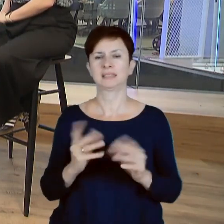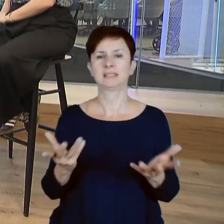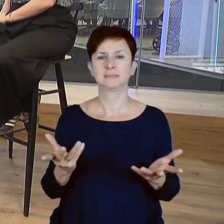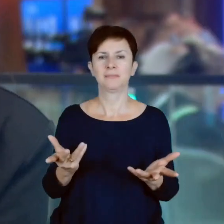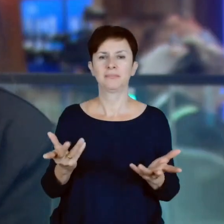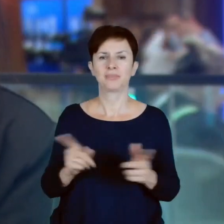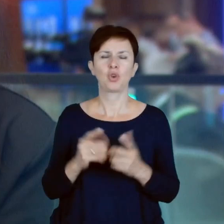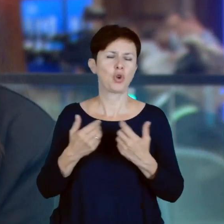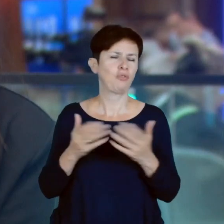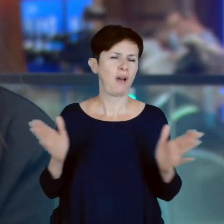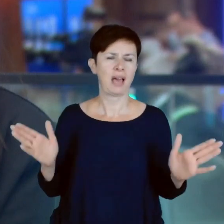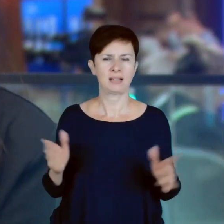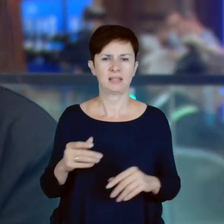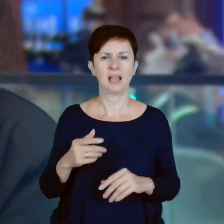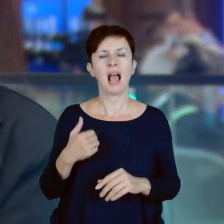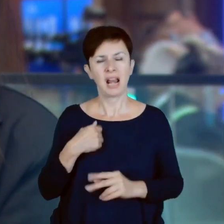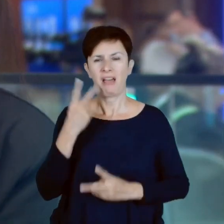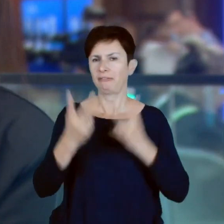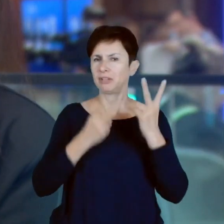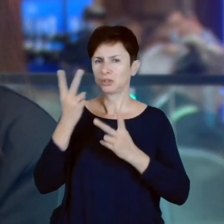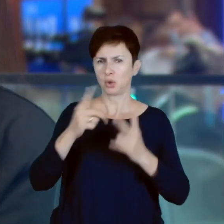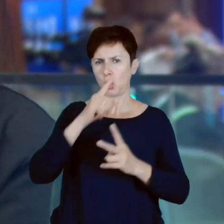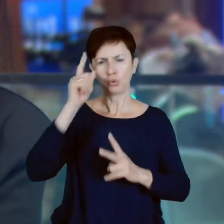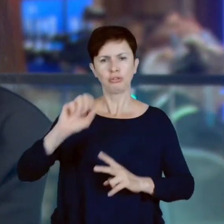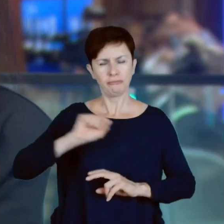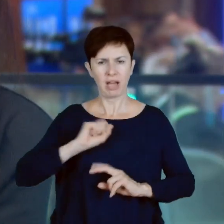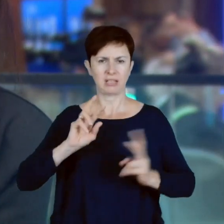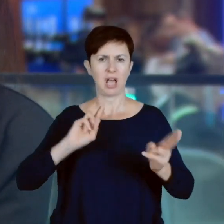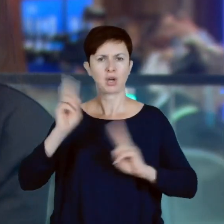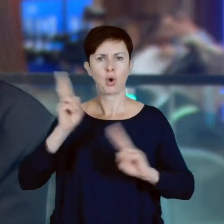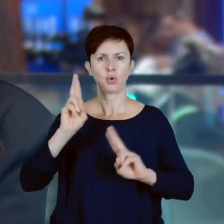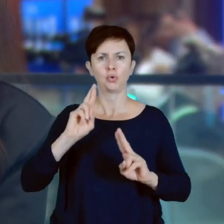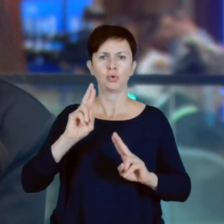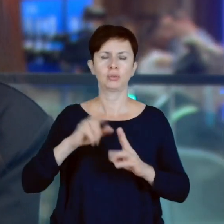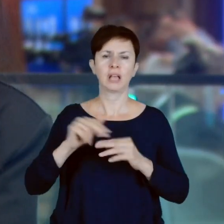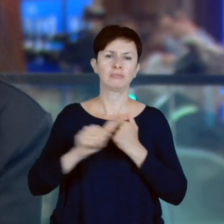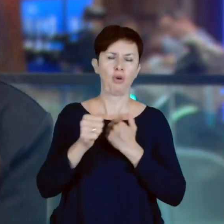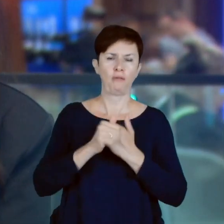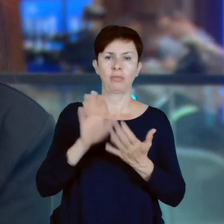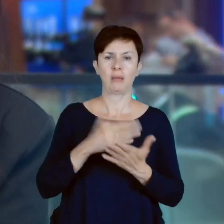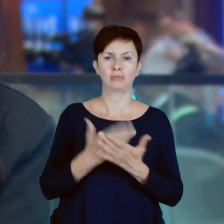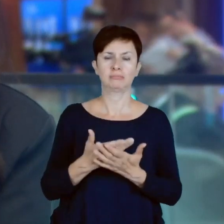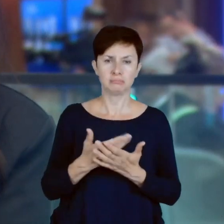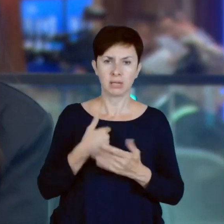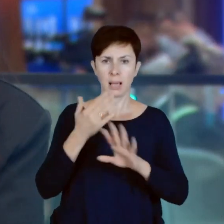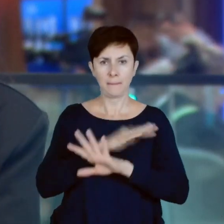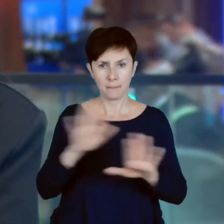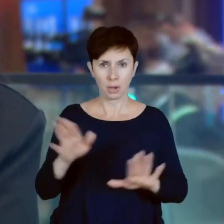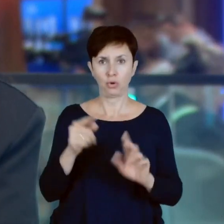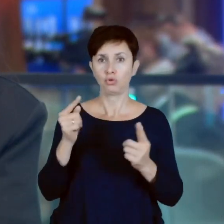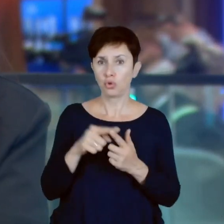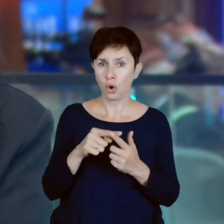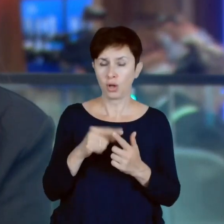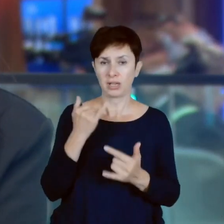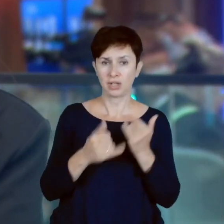że faktycznie ludzie fajnie reagują na dowody, prawda? Czyli pokazujemy, mówimy, że okej, to jest to i w momencie, kiedy się pojawia ta